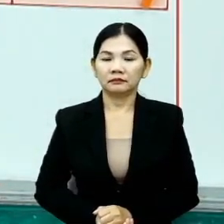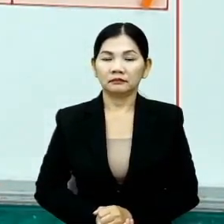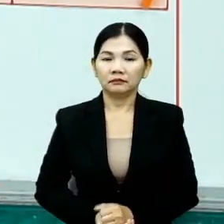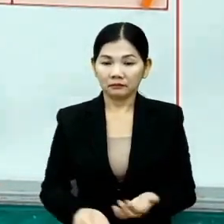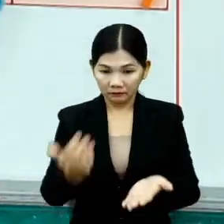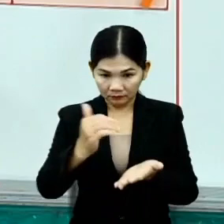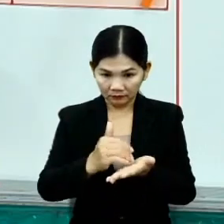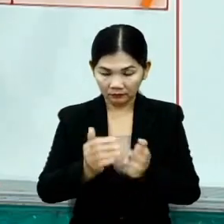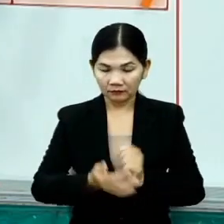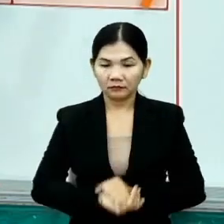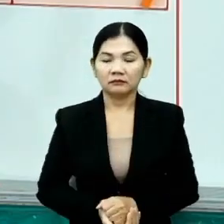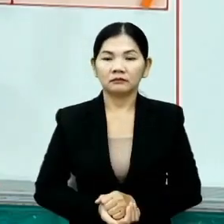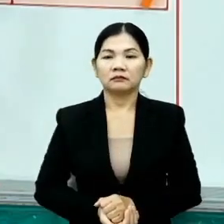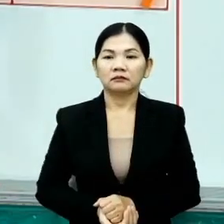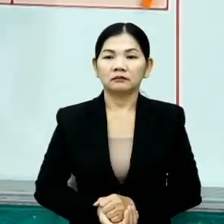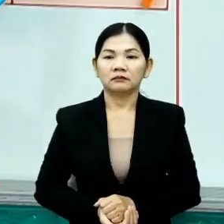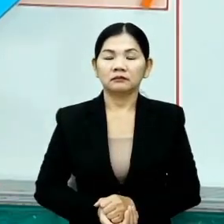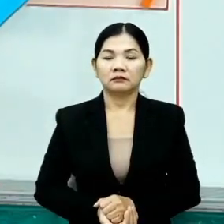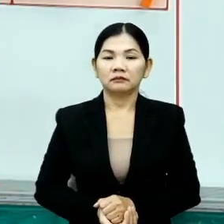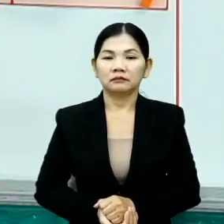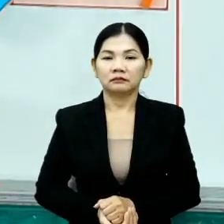đồng tiến